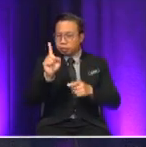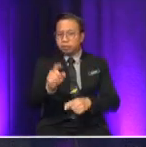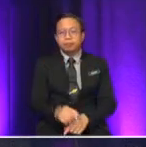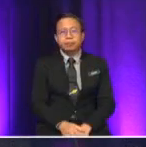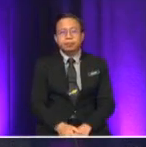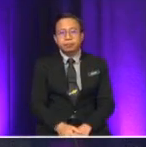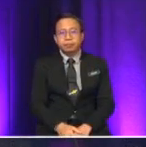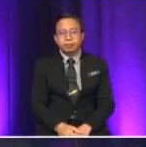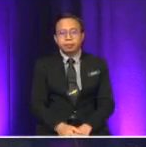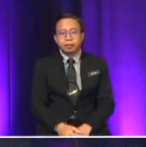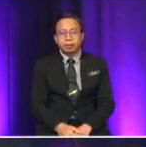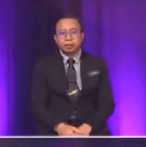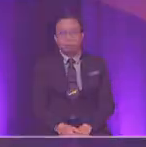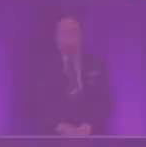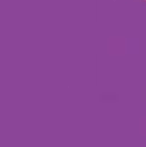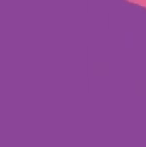Okey.